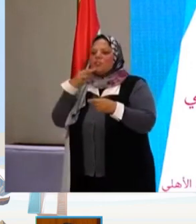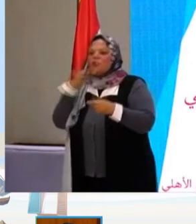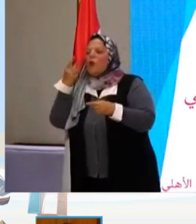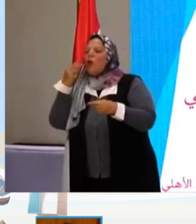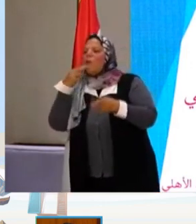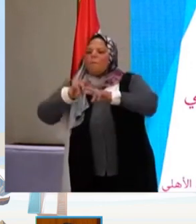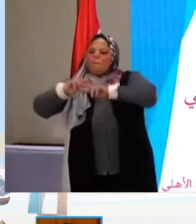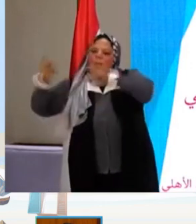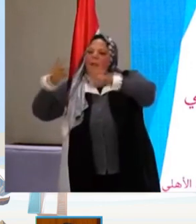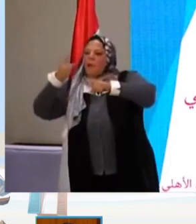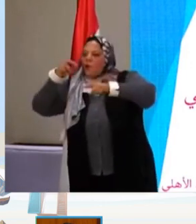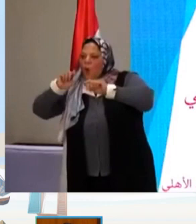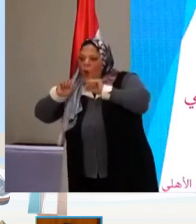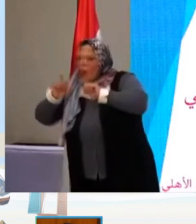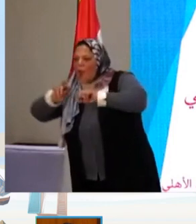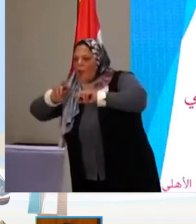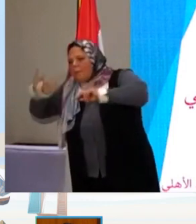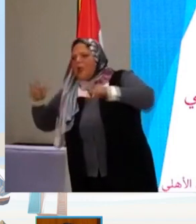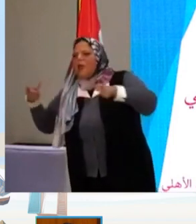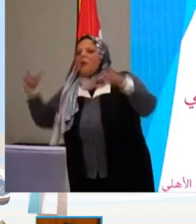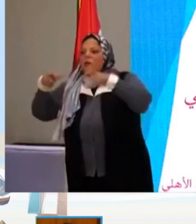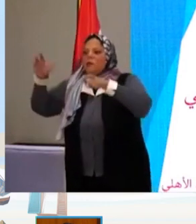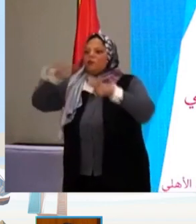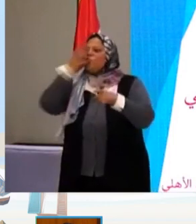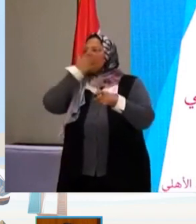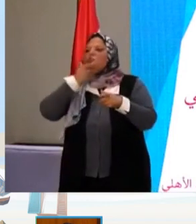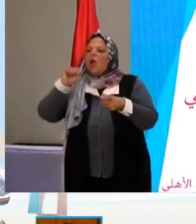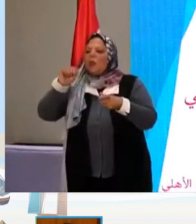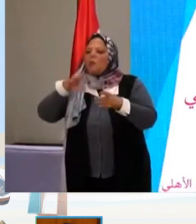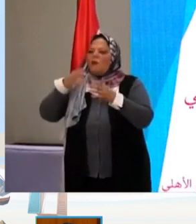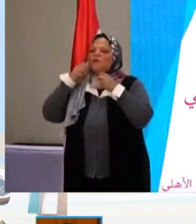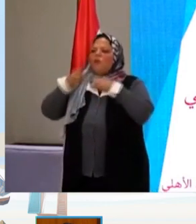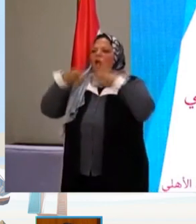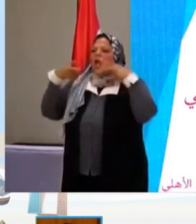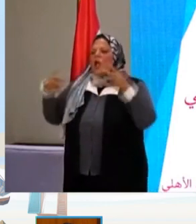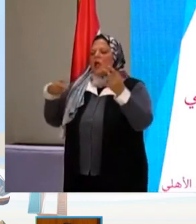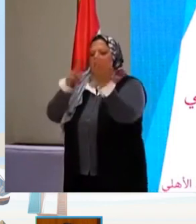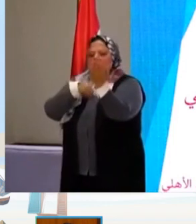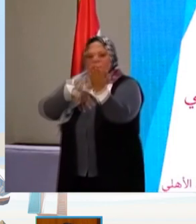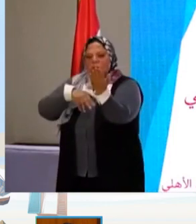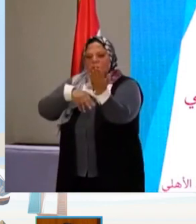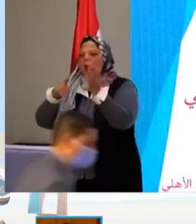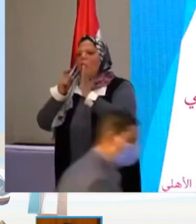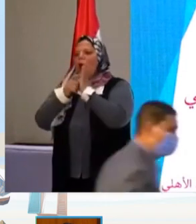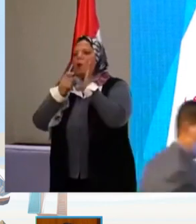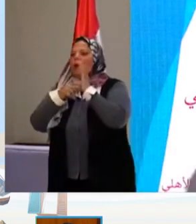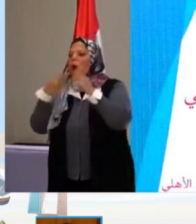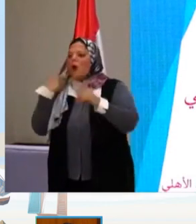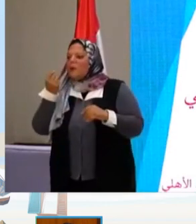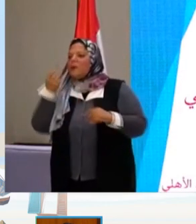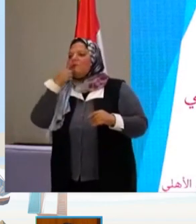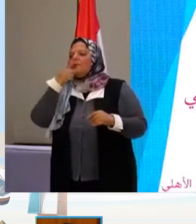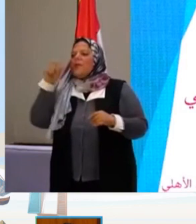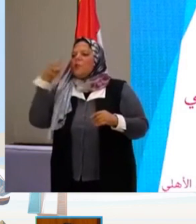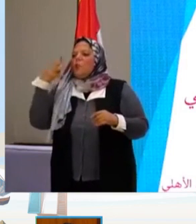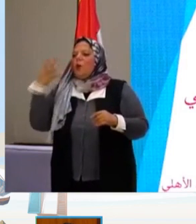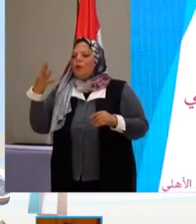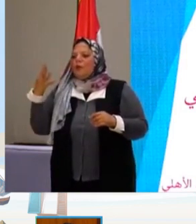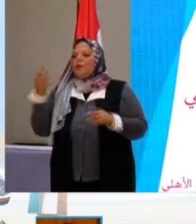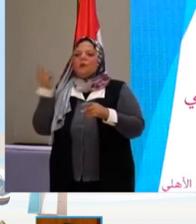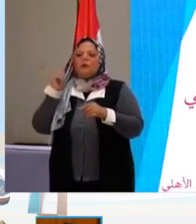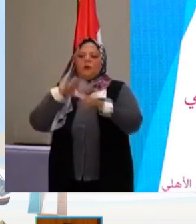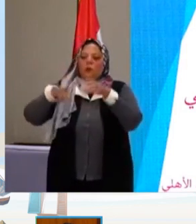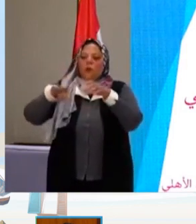اللي تقدم بطلب توفيق اوضاع 32,000 جمعيه، واللي استوفى اوراقه 28,000 جمعيه فيما يخص توفيق